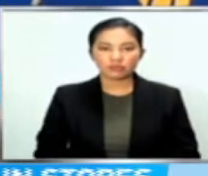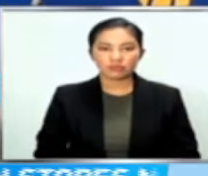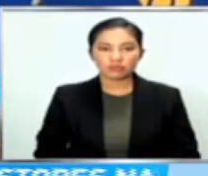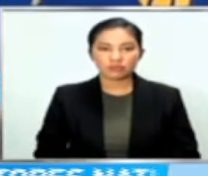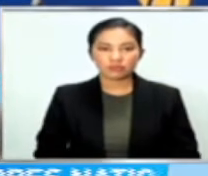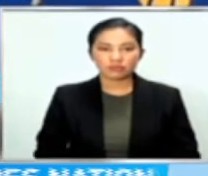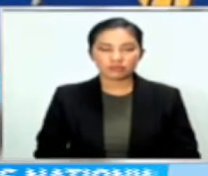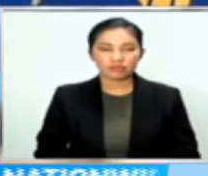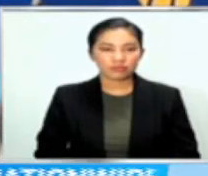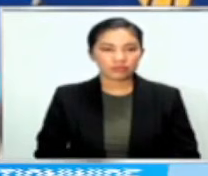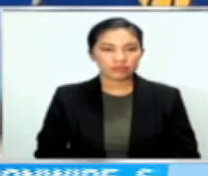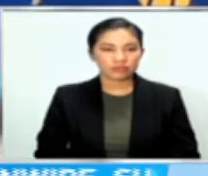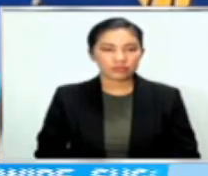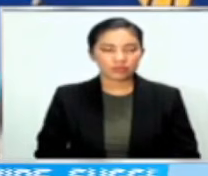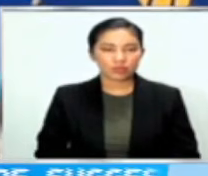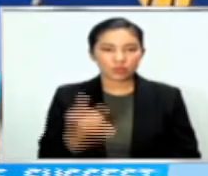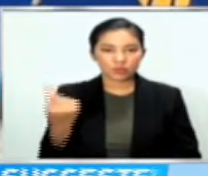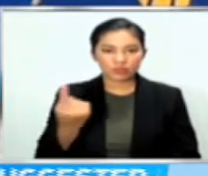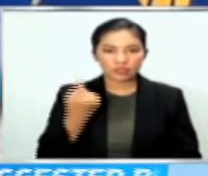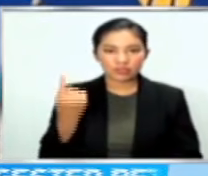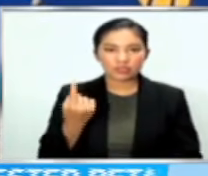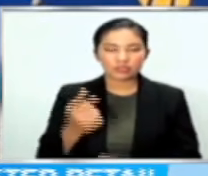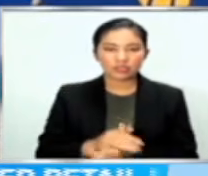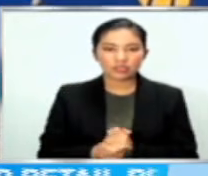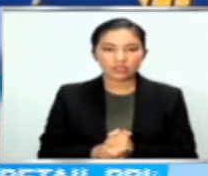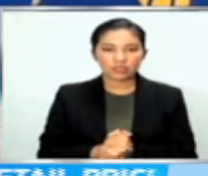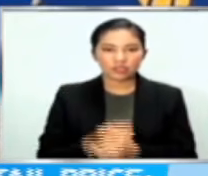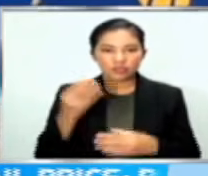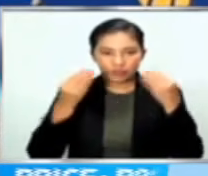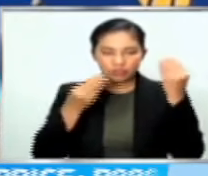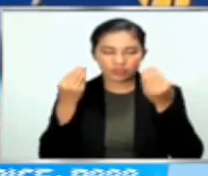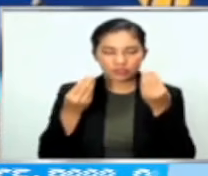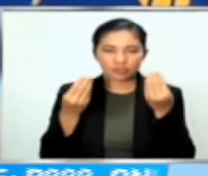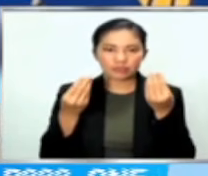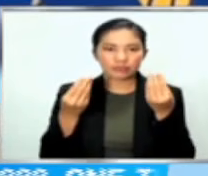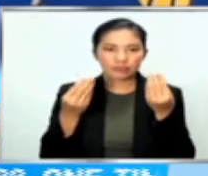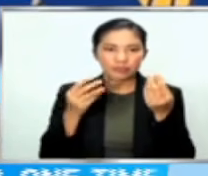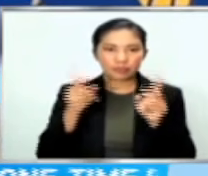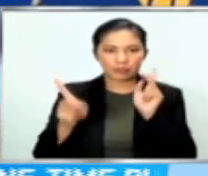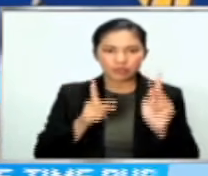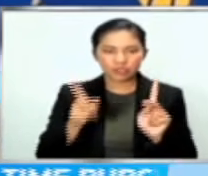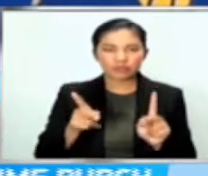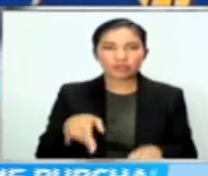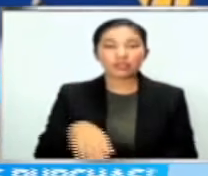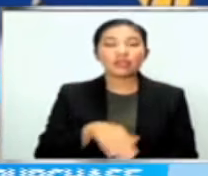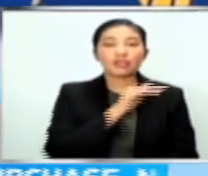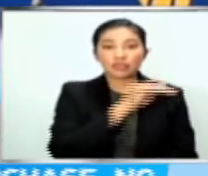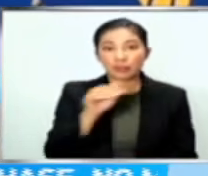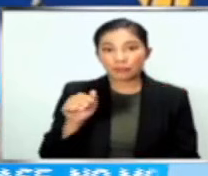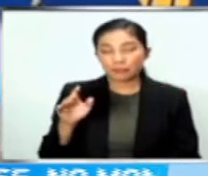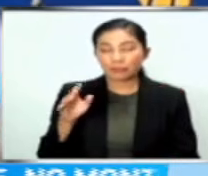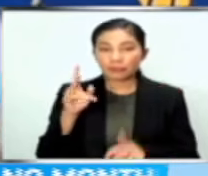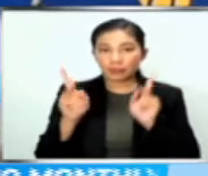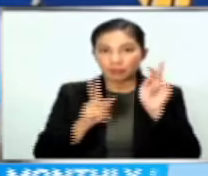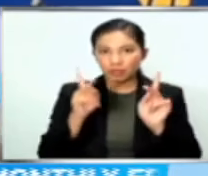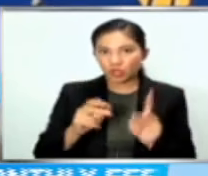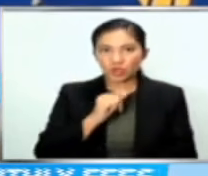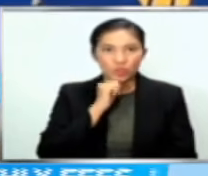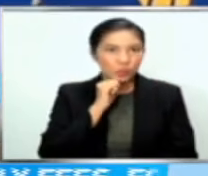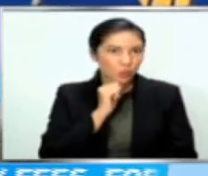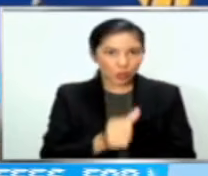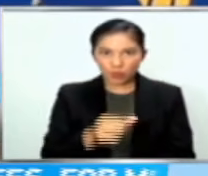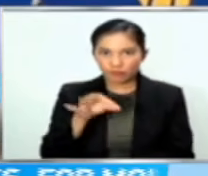people, do not vote for Pacquiao because he is a liar. I am not questioning your